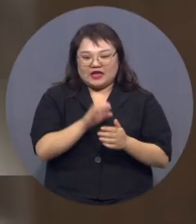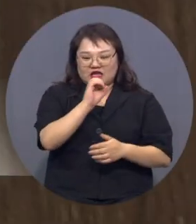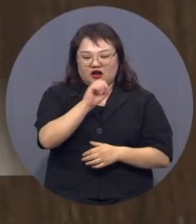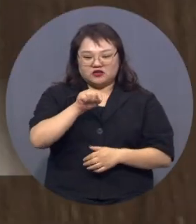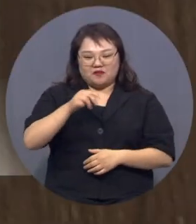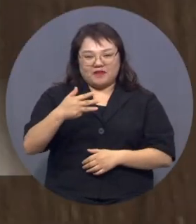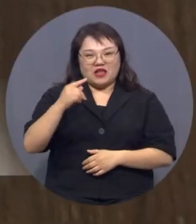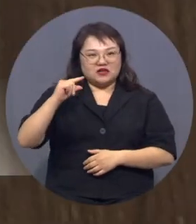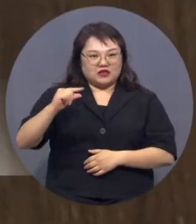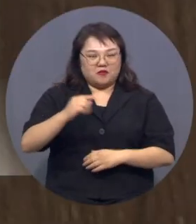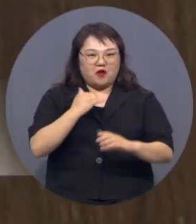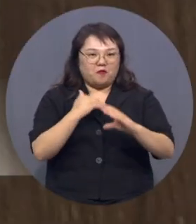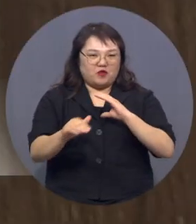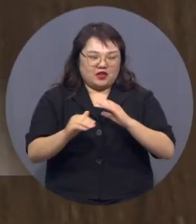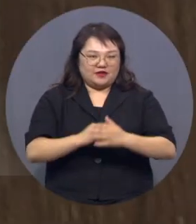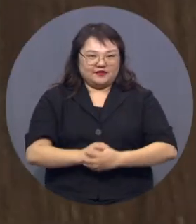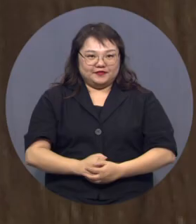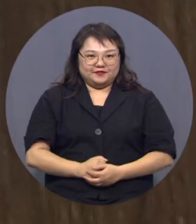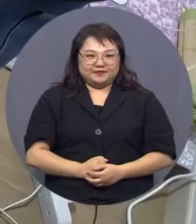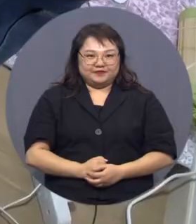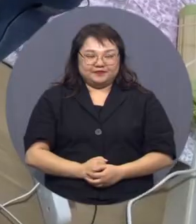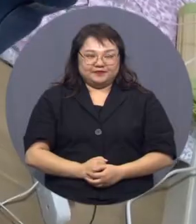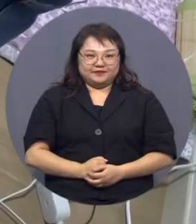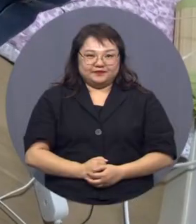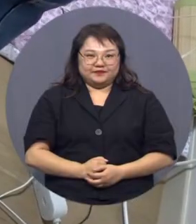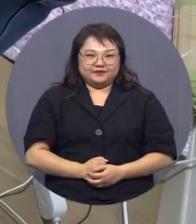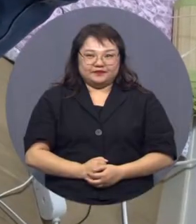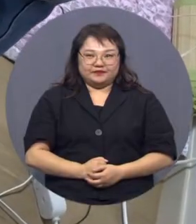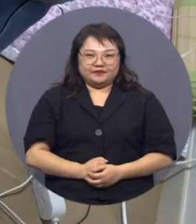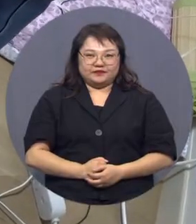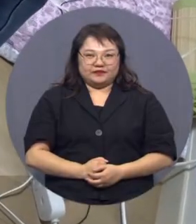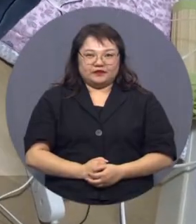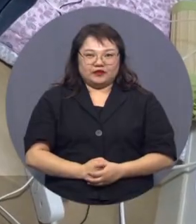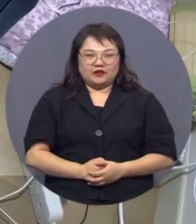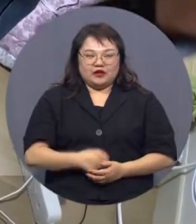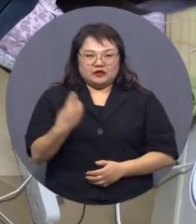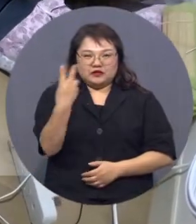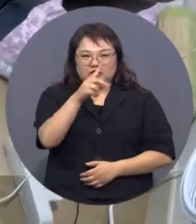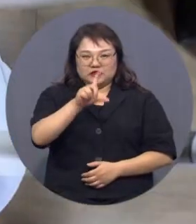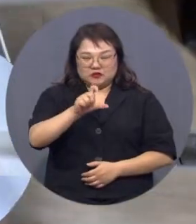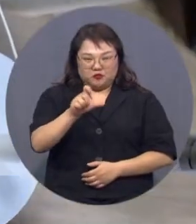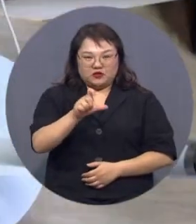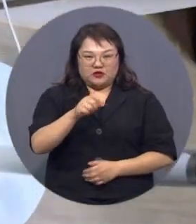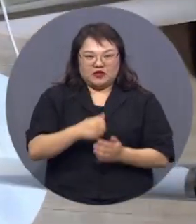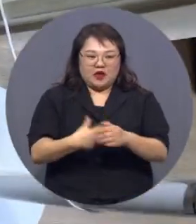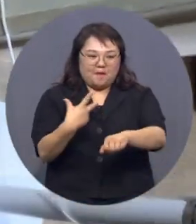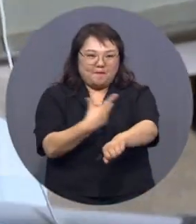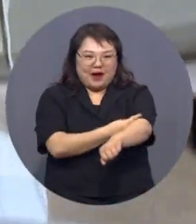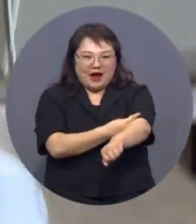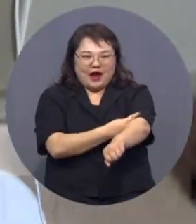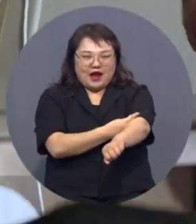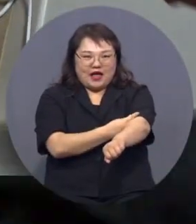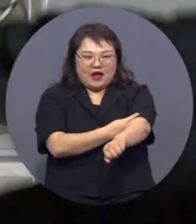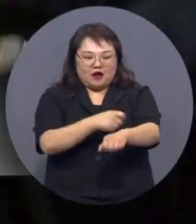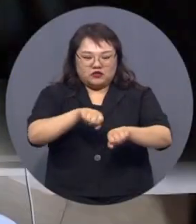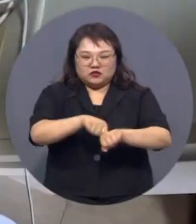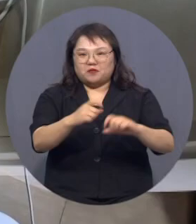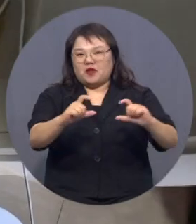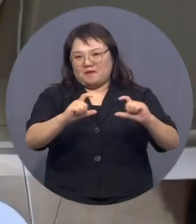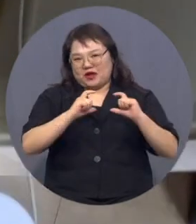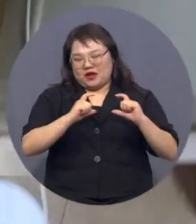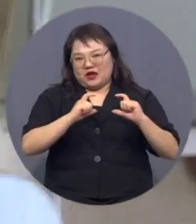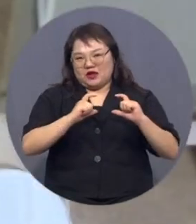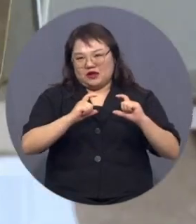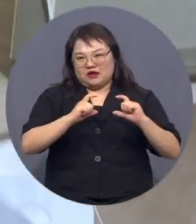0.8g을 보낸 혐의도 받고 있습니다 해당 선언은 2015년에도 마약 투약 혐의로 처벌을 받은 것으로